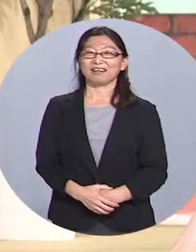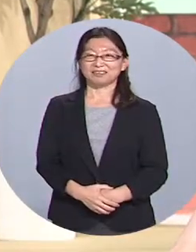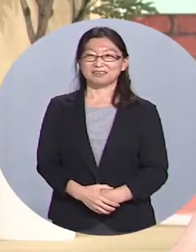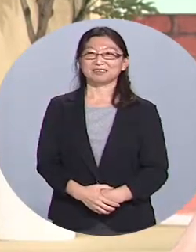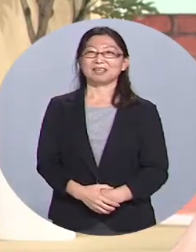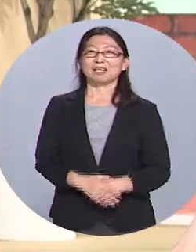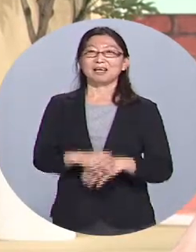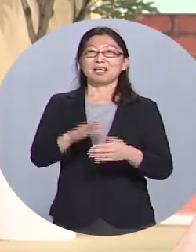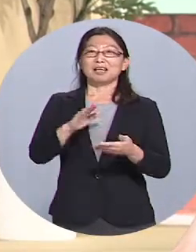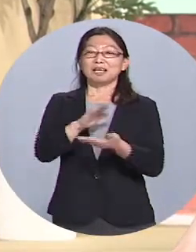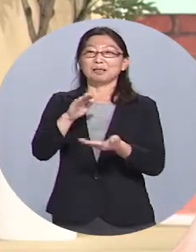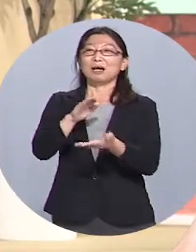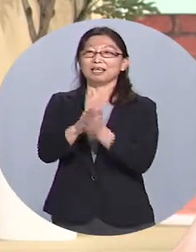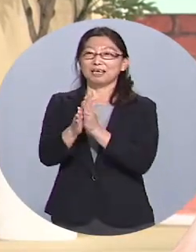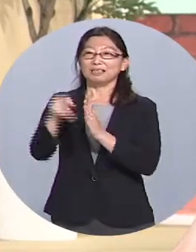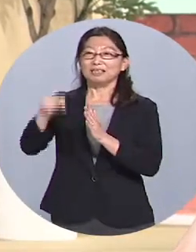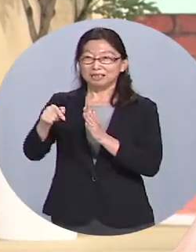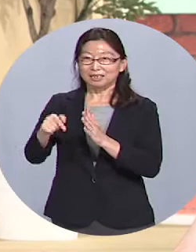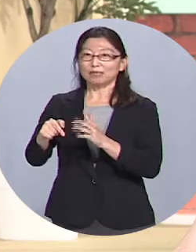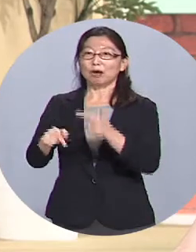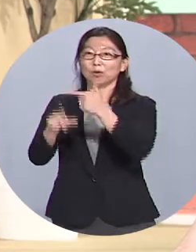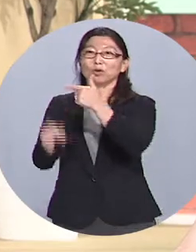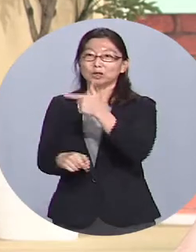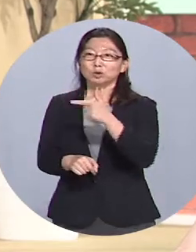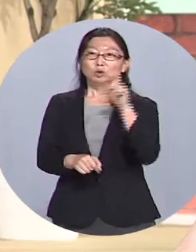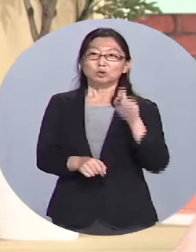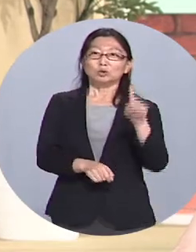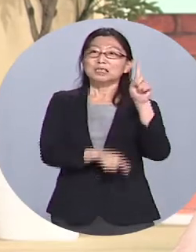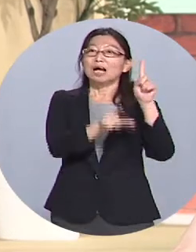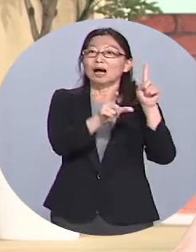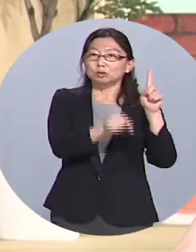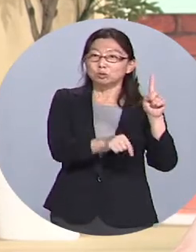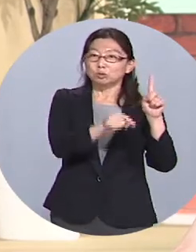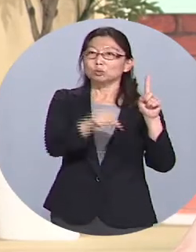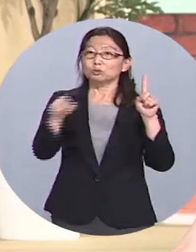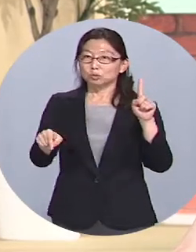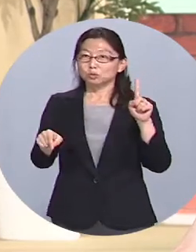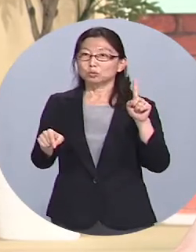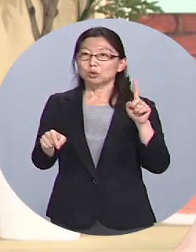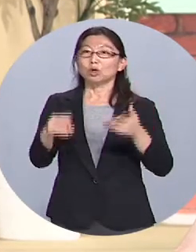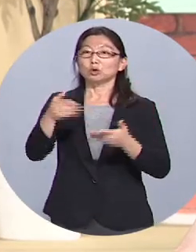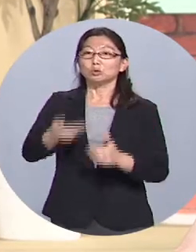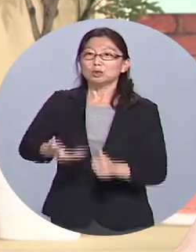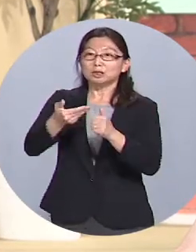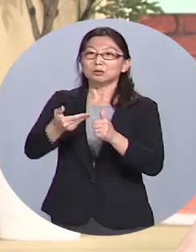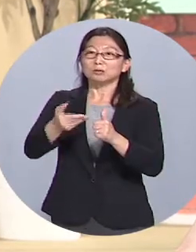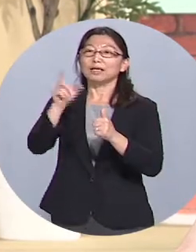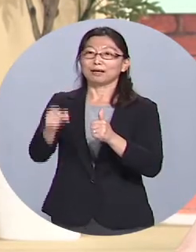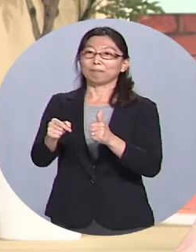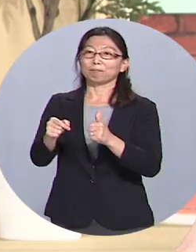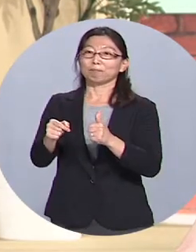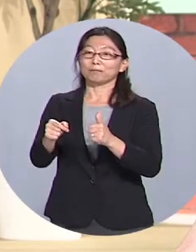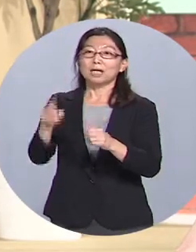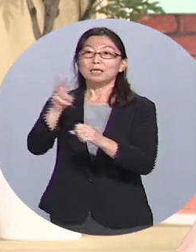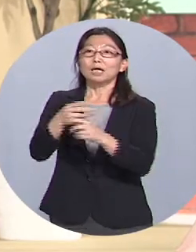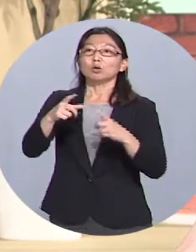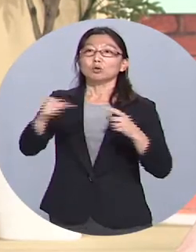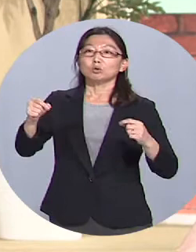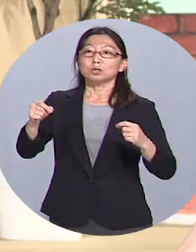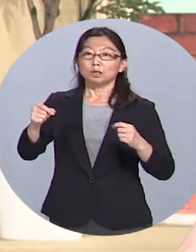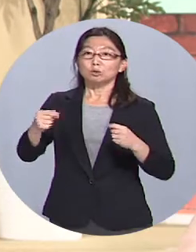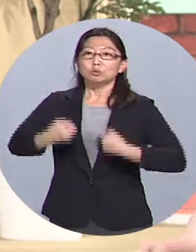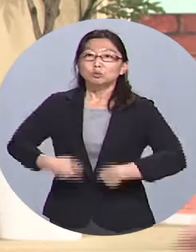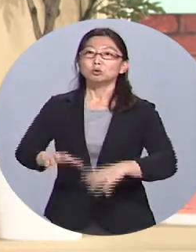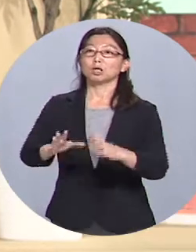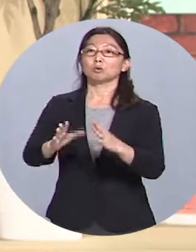ですね、埼玉県ではこの食育月間の6月と収穫の秋の11月を彩の国ふるさと学校給食月間